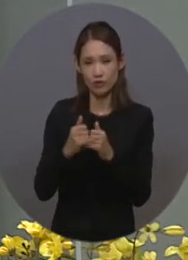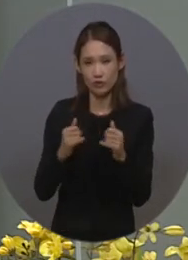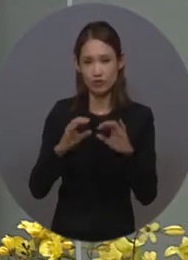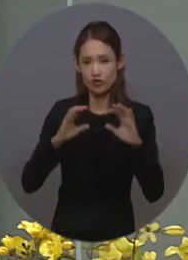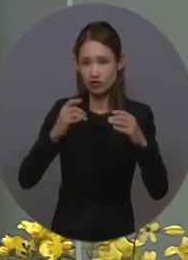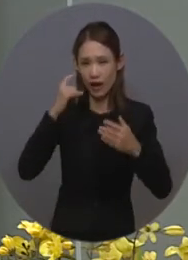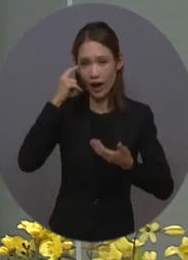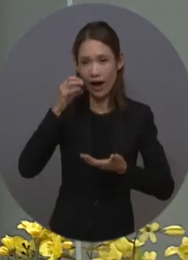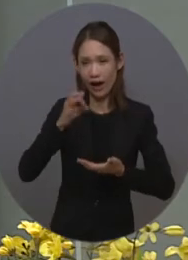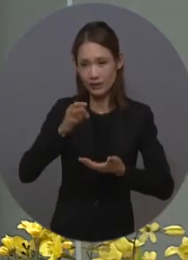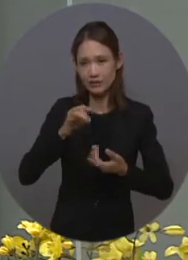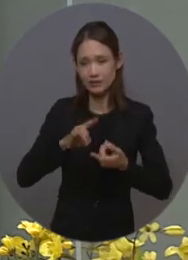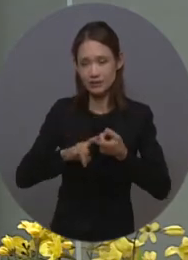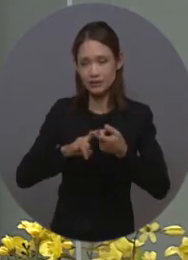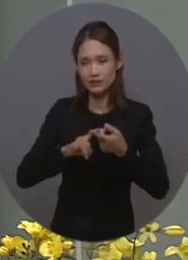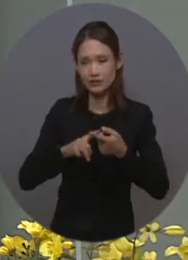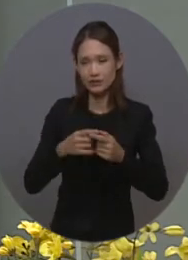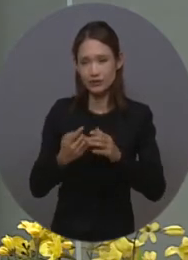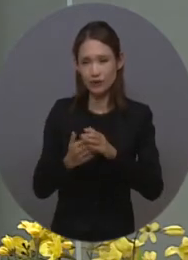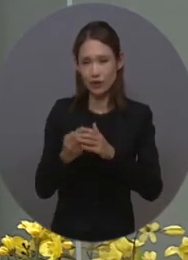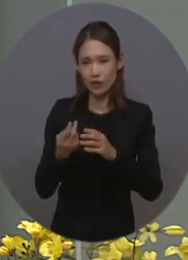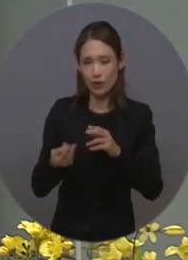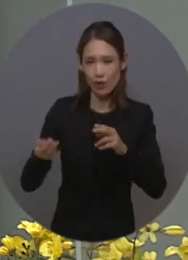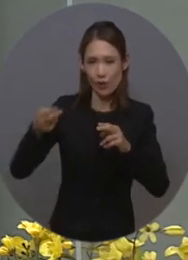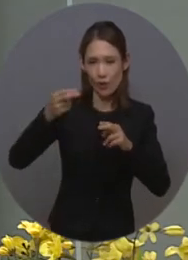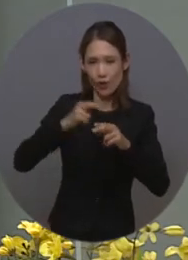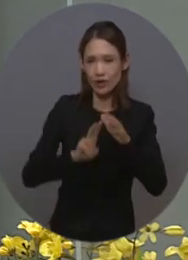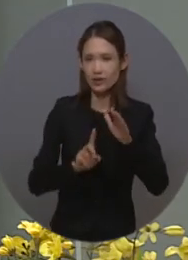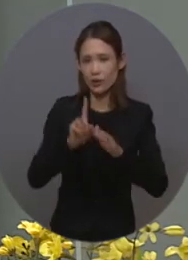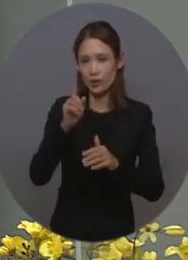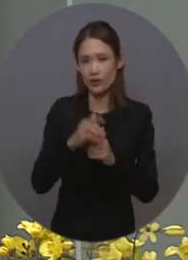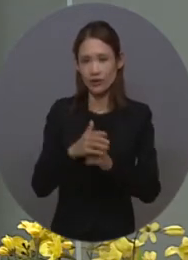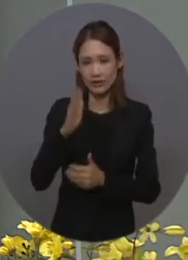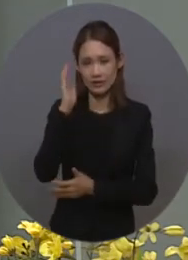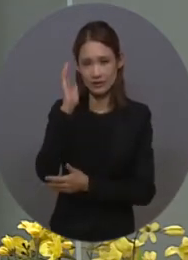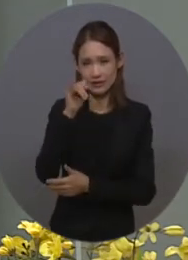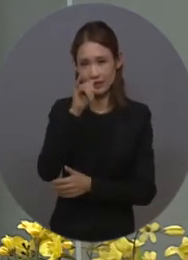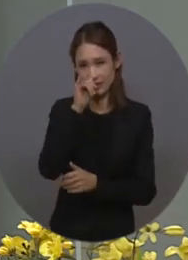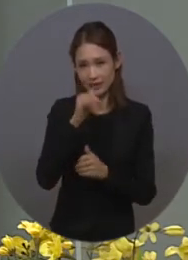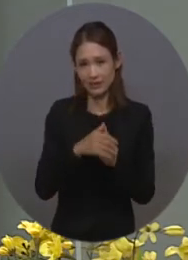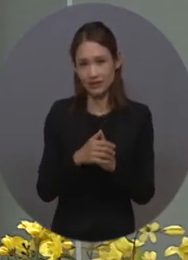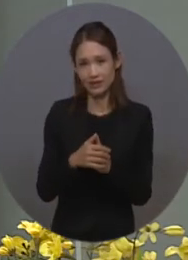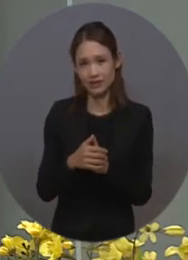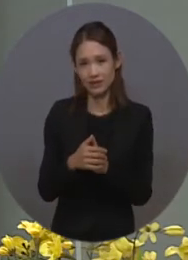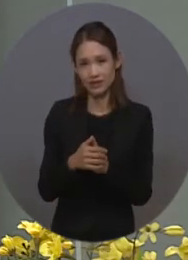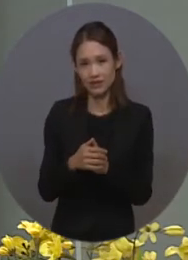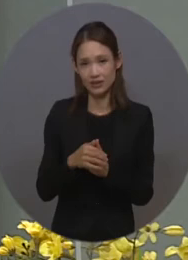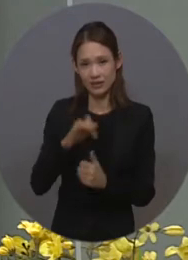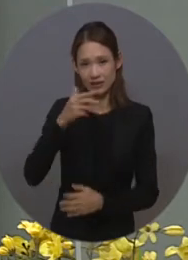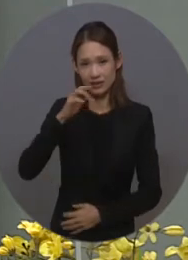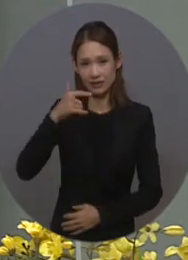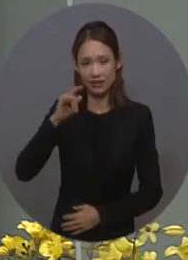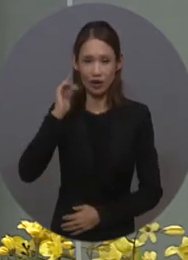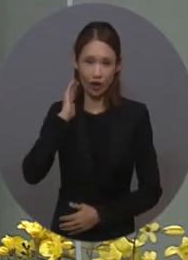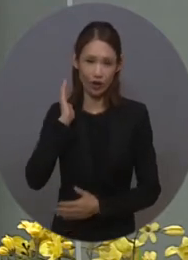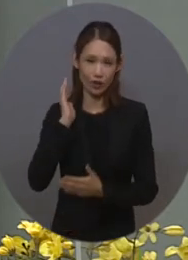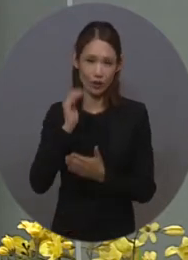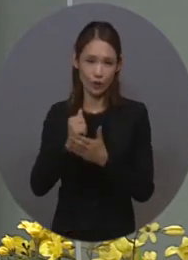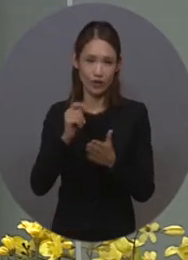대한 그것도 높였고. 그래서 일화가 있더라고요. 예. 네. 그러니까 클린턴 대통령 때 일화.